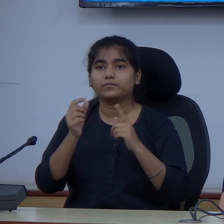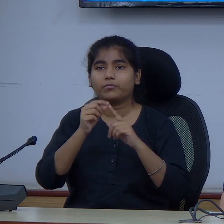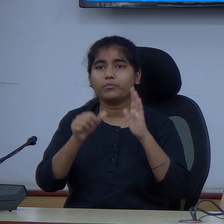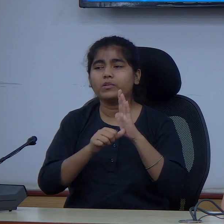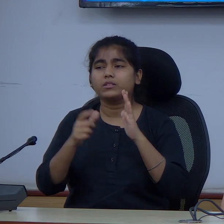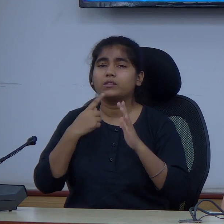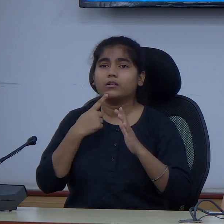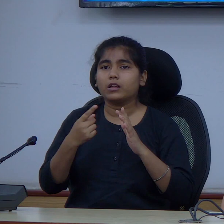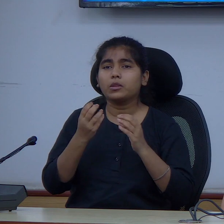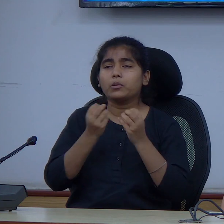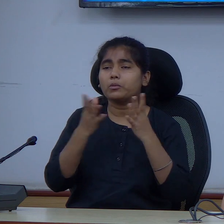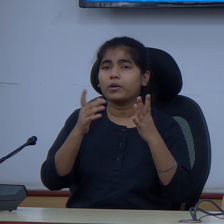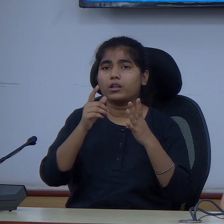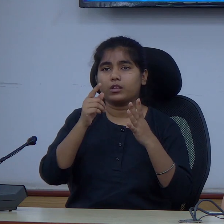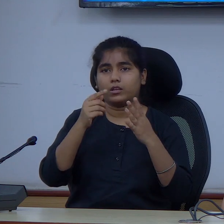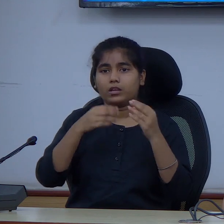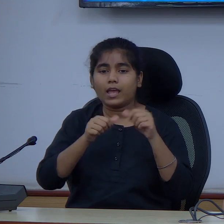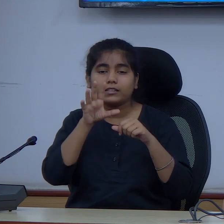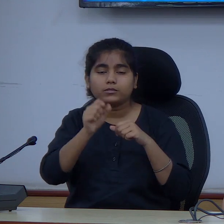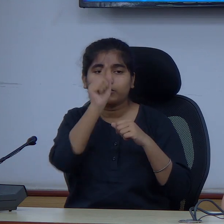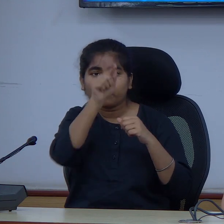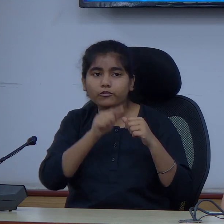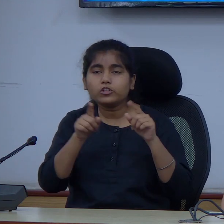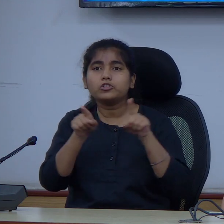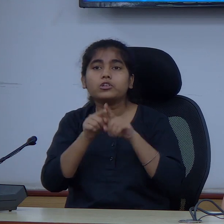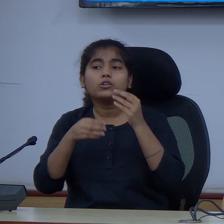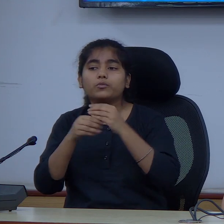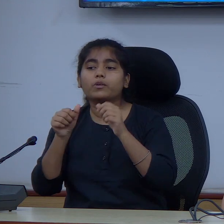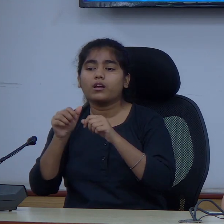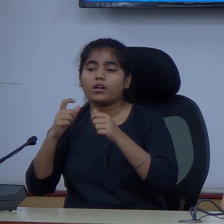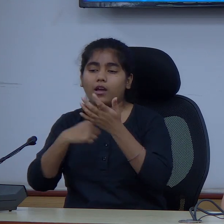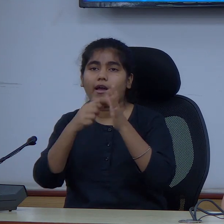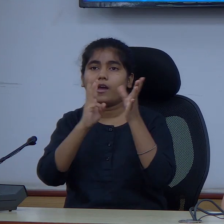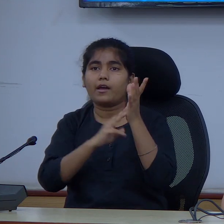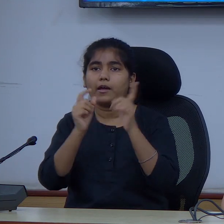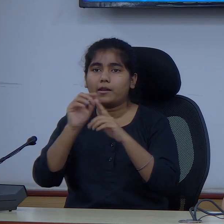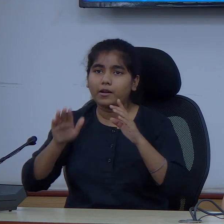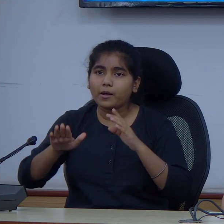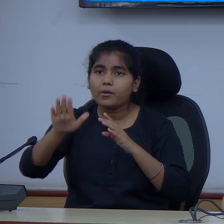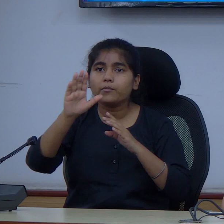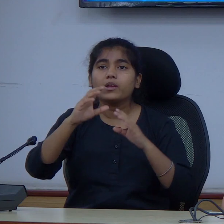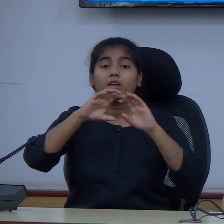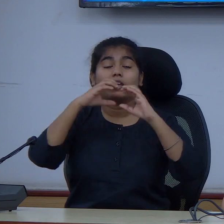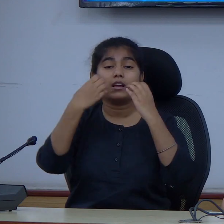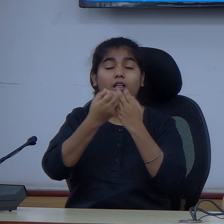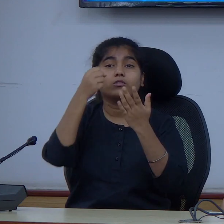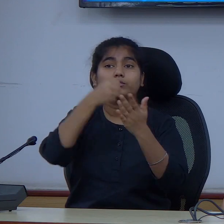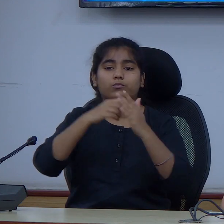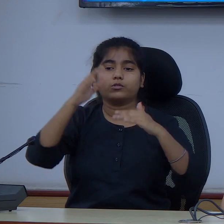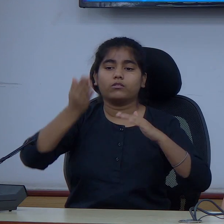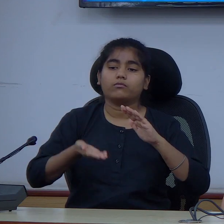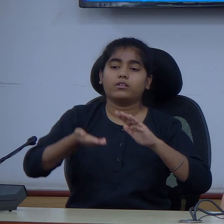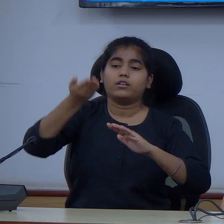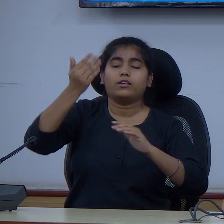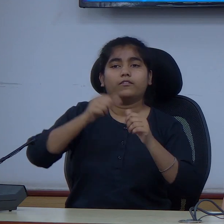आपने देखा होगा बहुत सारे फीचर्स ऑफ एक्सेसिबिलिटी स्कूल में डाले हैं, जैसे कि ये रैंप और उसके बाद में क्लासरूम में जाने के लिए लिफ्ट, और वो लिफ्ट एक्सेसिबल